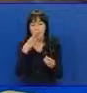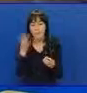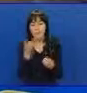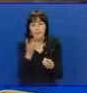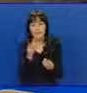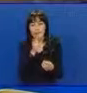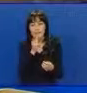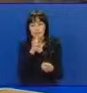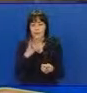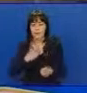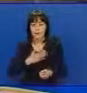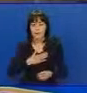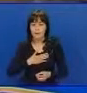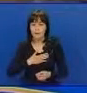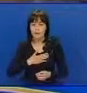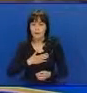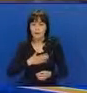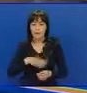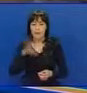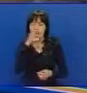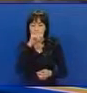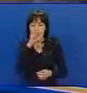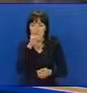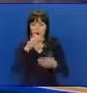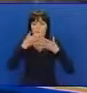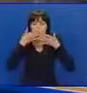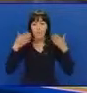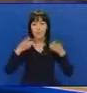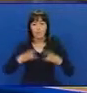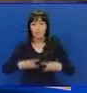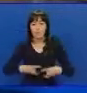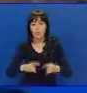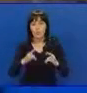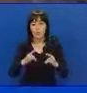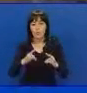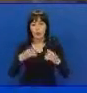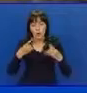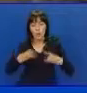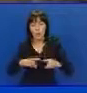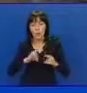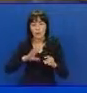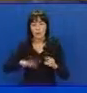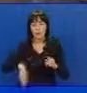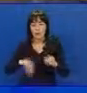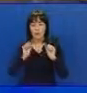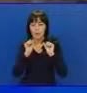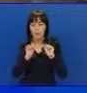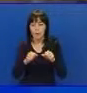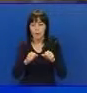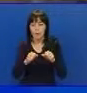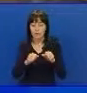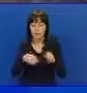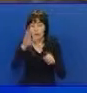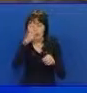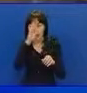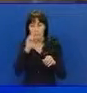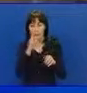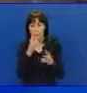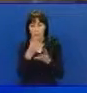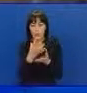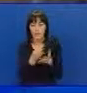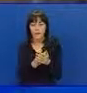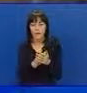бізде ит, мысық туады, туғаннан кейін және мүмкіндік болатын болса, еркегін біреуін алады да ұрғашына